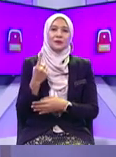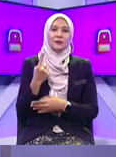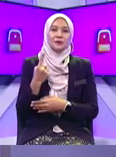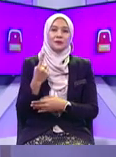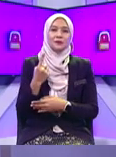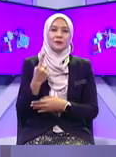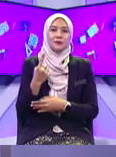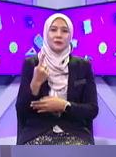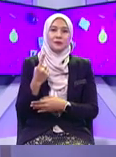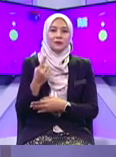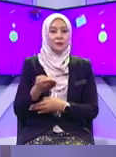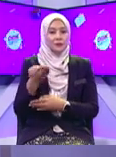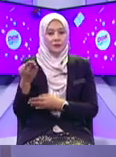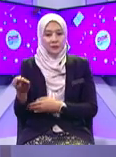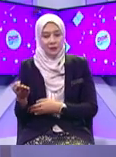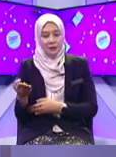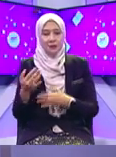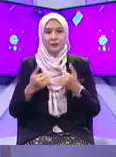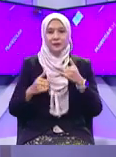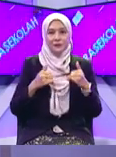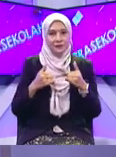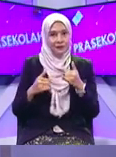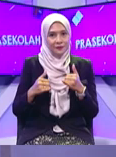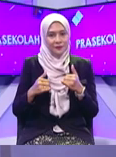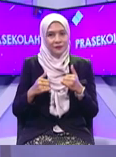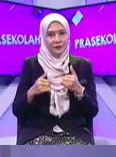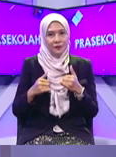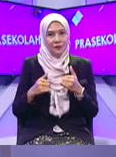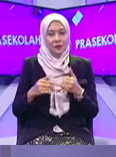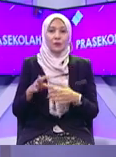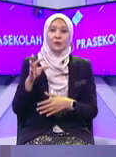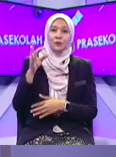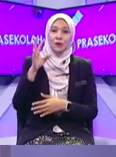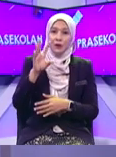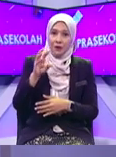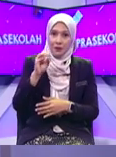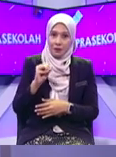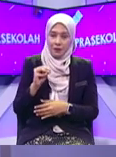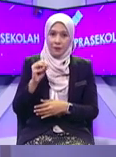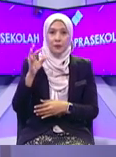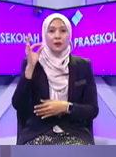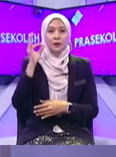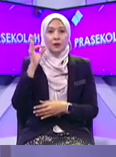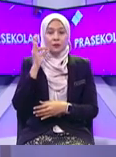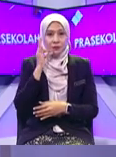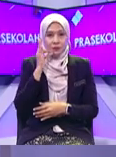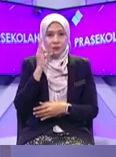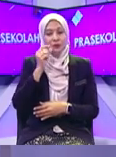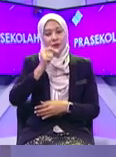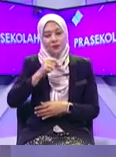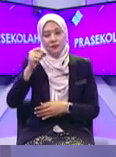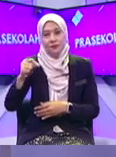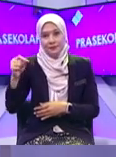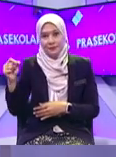macam permainan juga ataupun berguna kan contohnya buah-buahan ke atau apa saja PR pun boleh dan